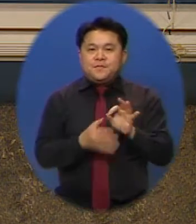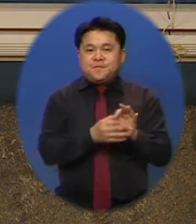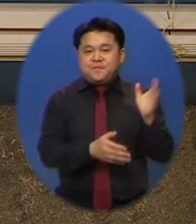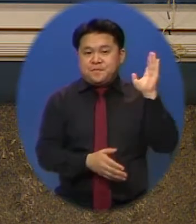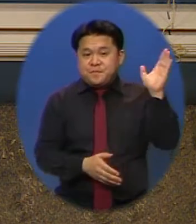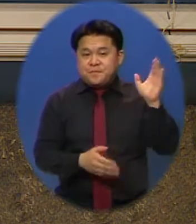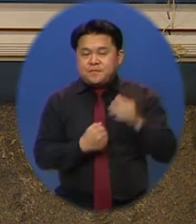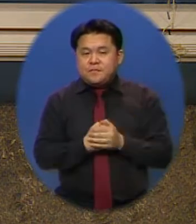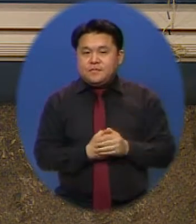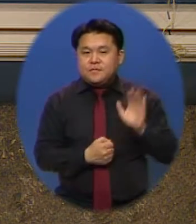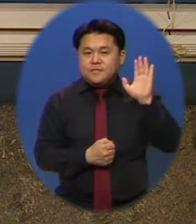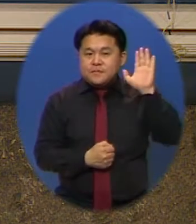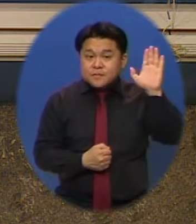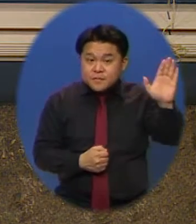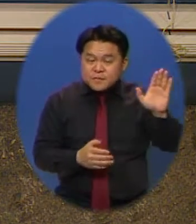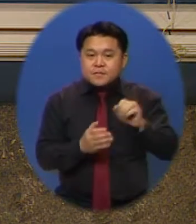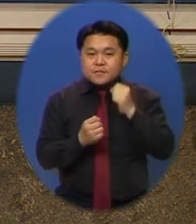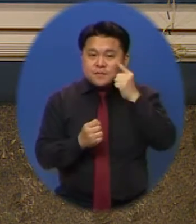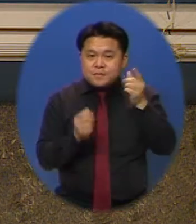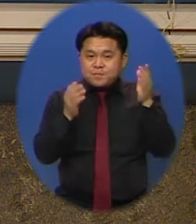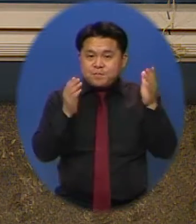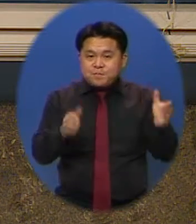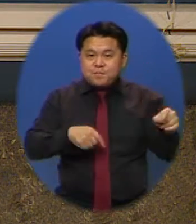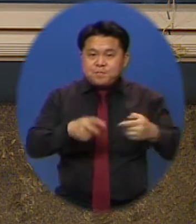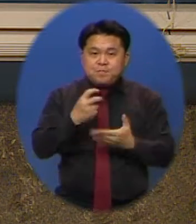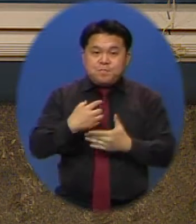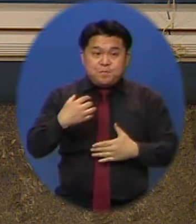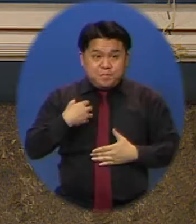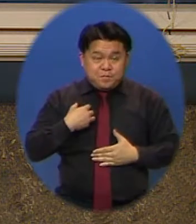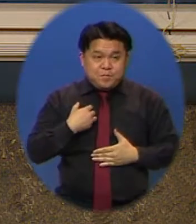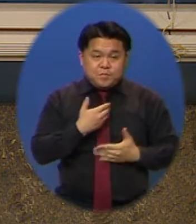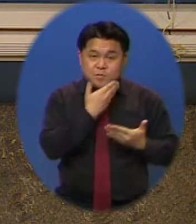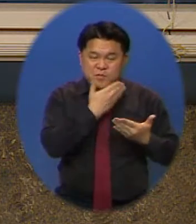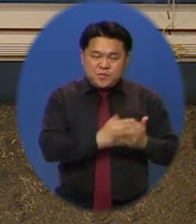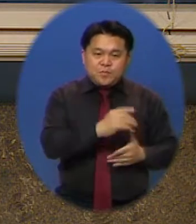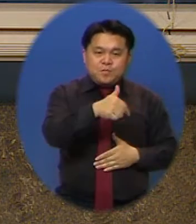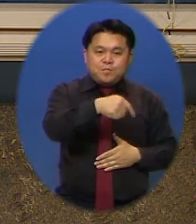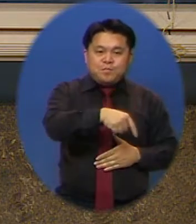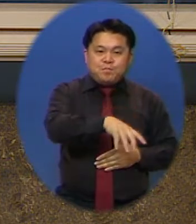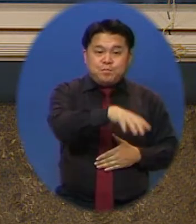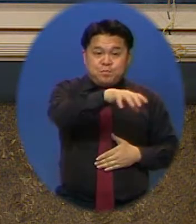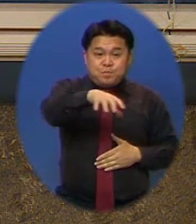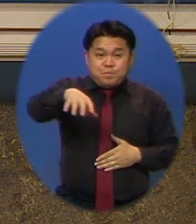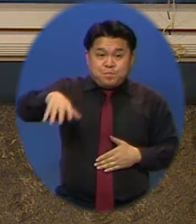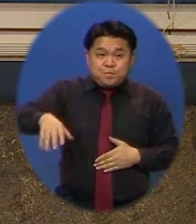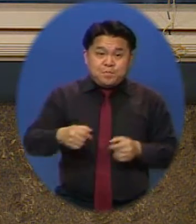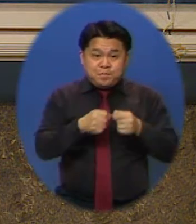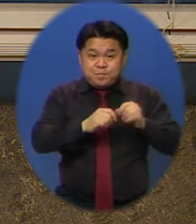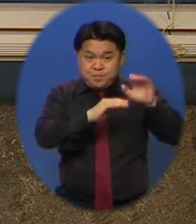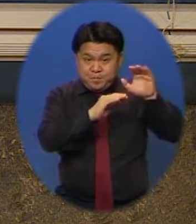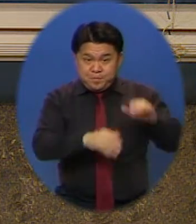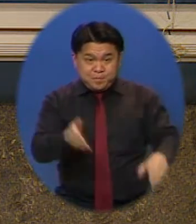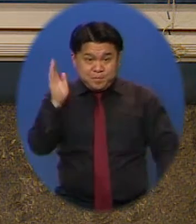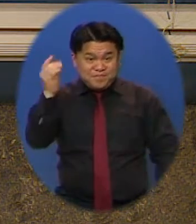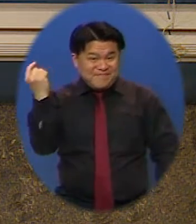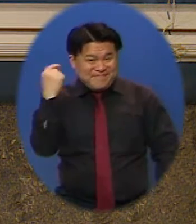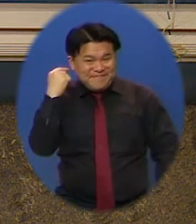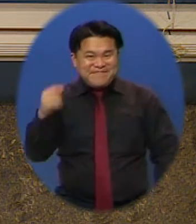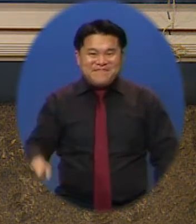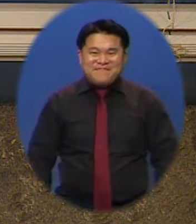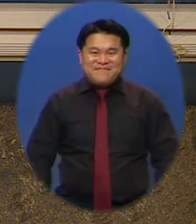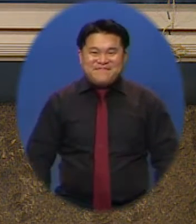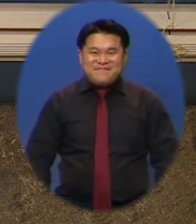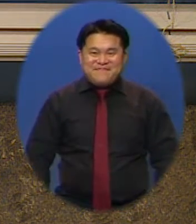말하다. 앞으로 4주 동안 복지 정책을 담당하는 주요국의 2016년 세부 내용을 들어보는